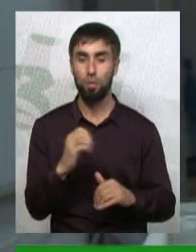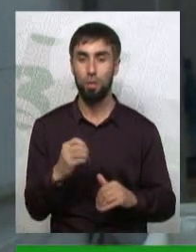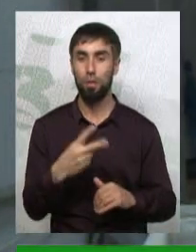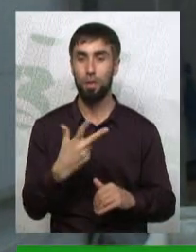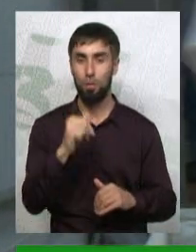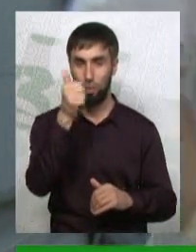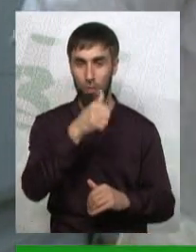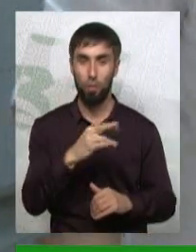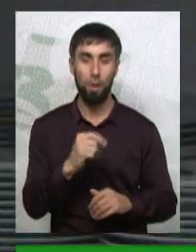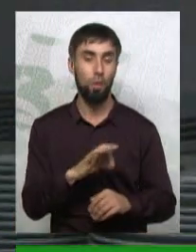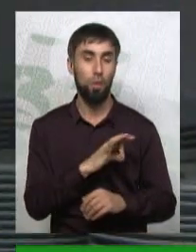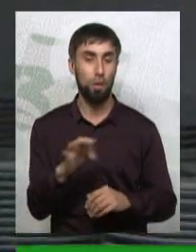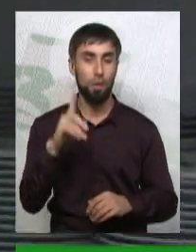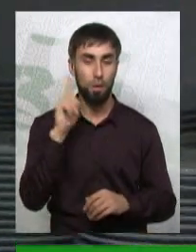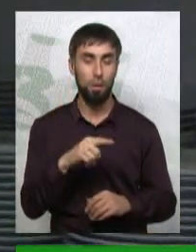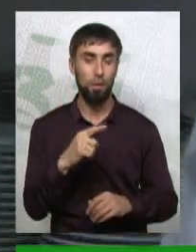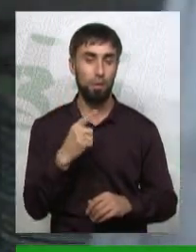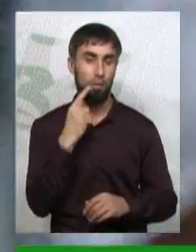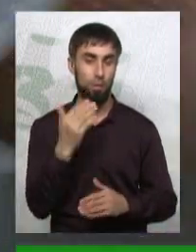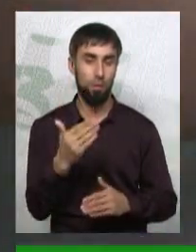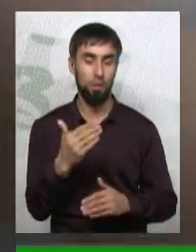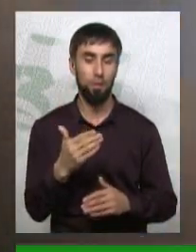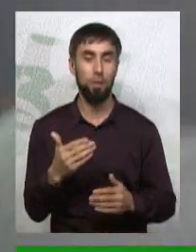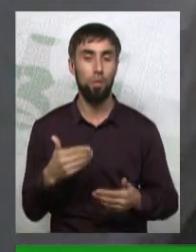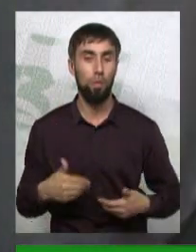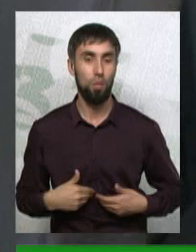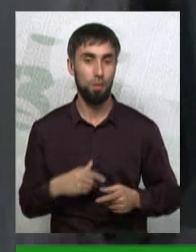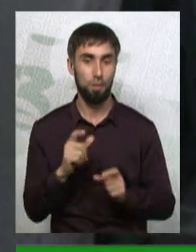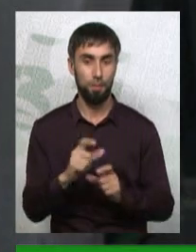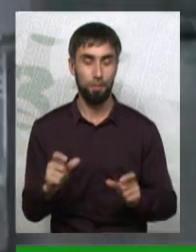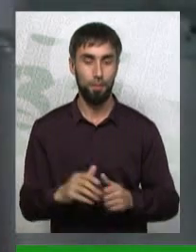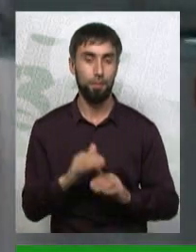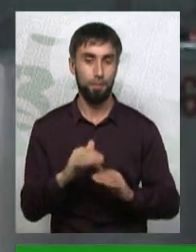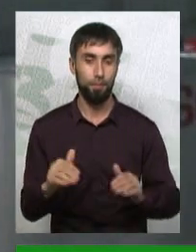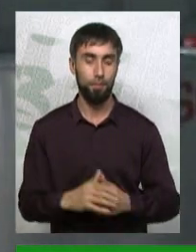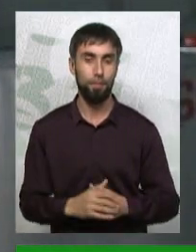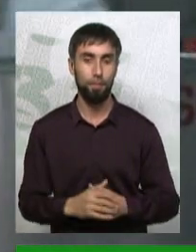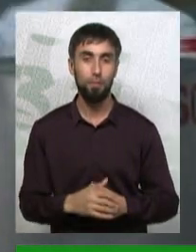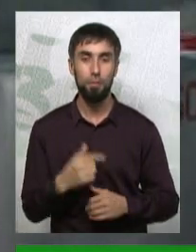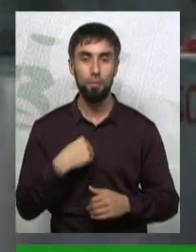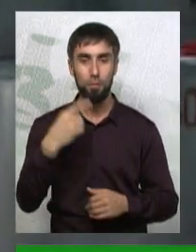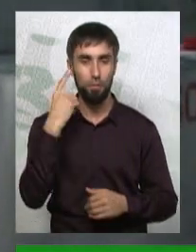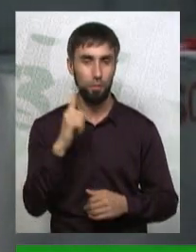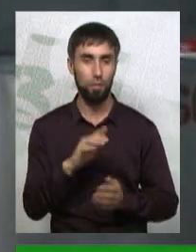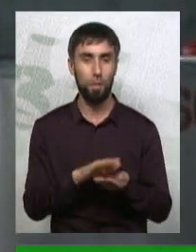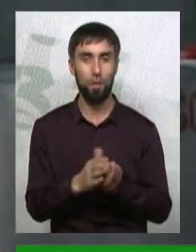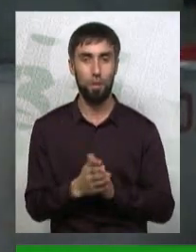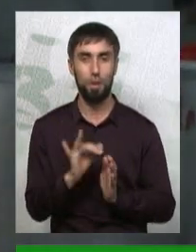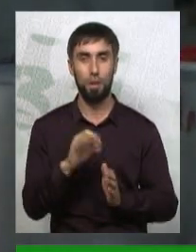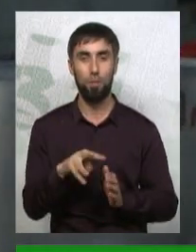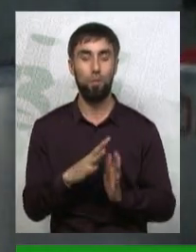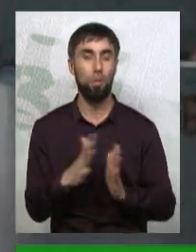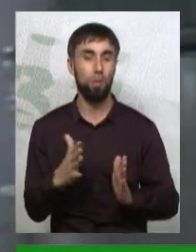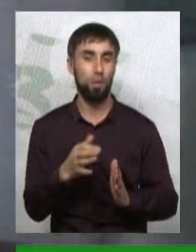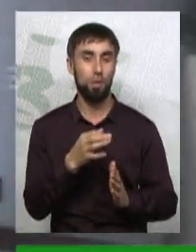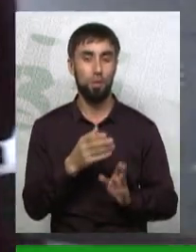23 года. Она отлично знает вкусовые запросы проголодавшихся школьников. Мне кажется, котлеты им больше нравятся. Нас